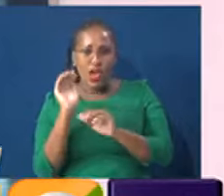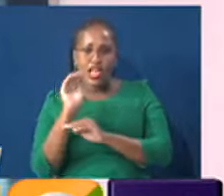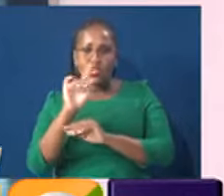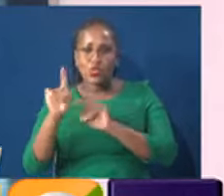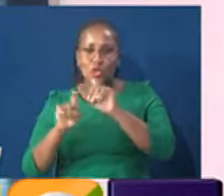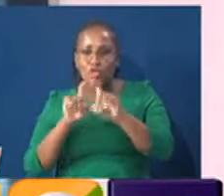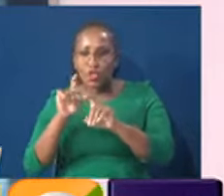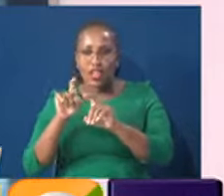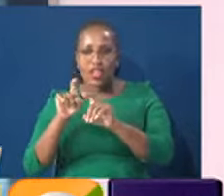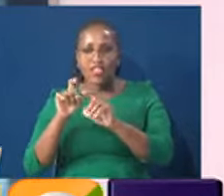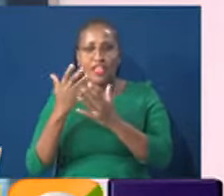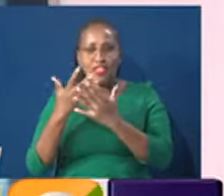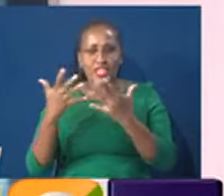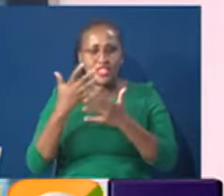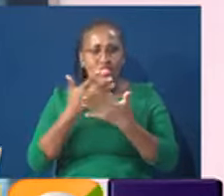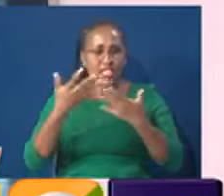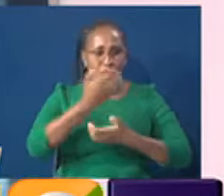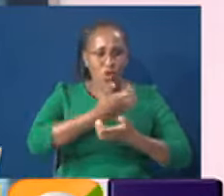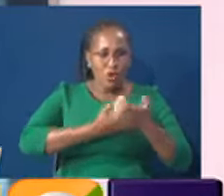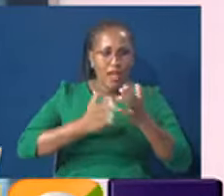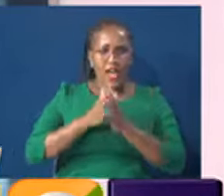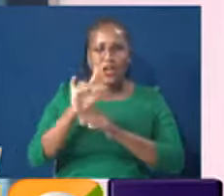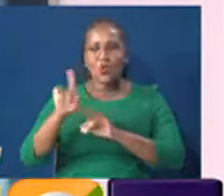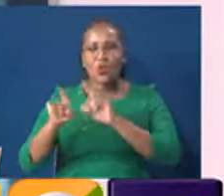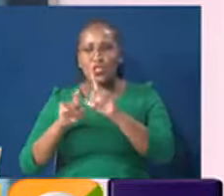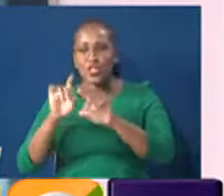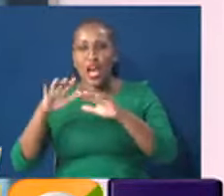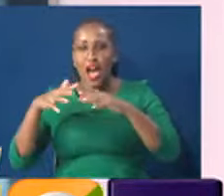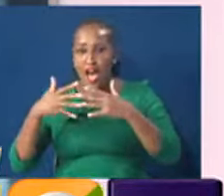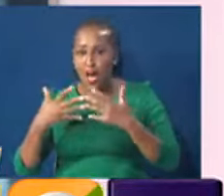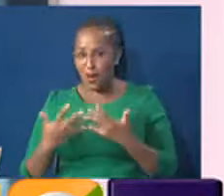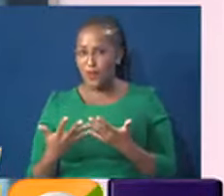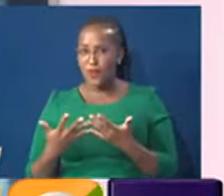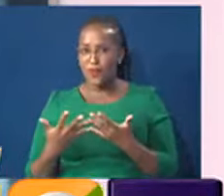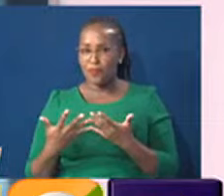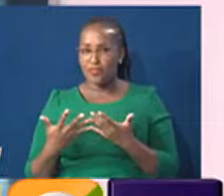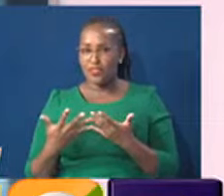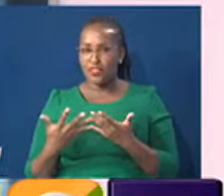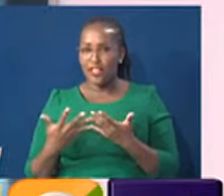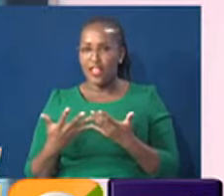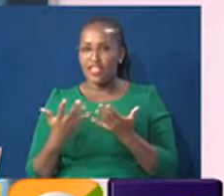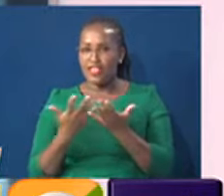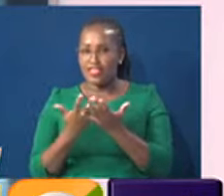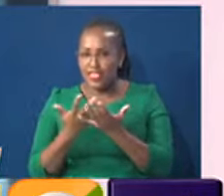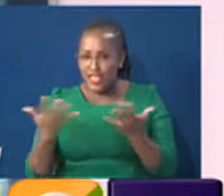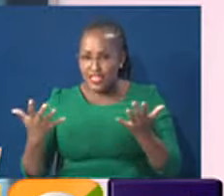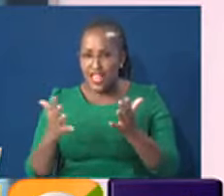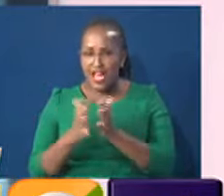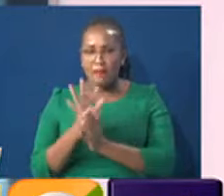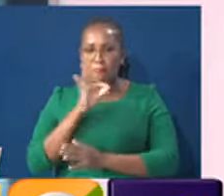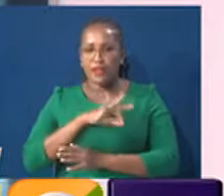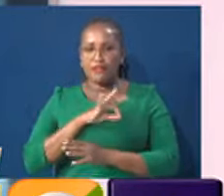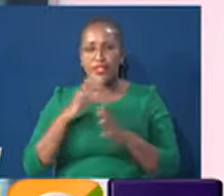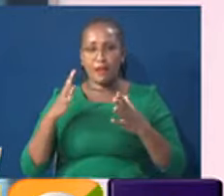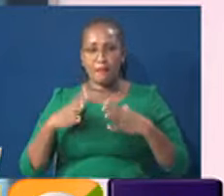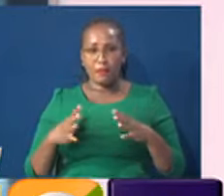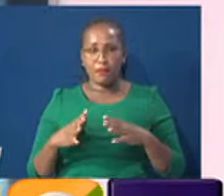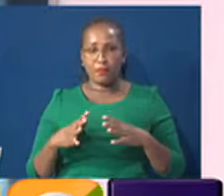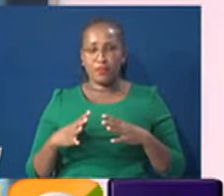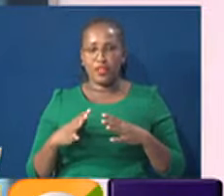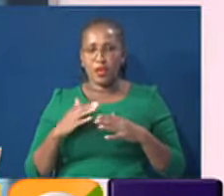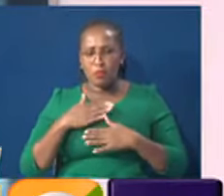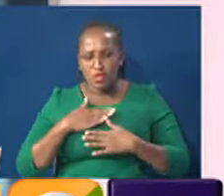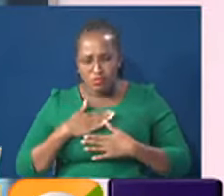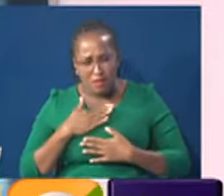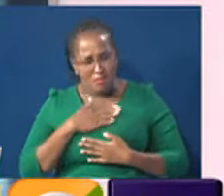sera, maswali ya kiuchumi na maswali ya vile maslahi na manufaa ya watu wetu iko. Mheshimiwa, kwa sababu utangulizi